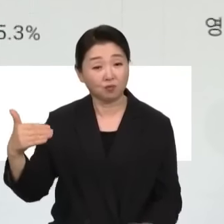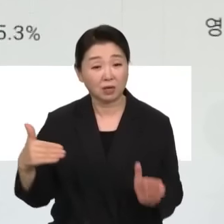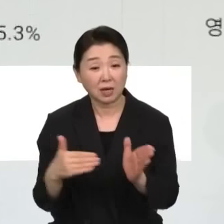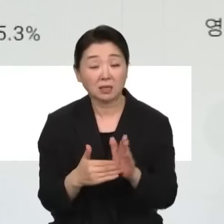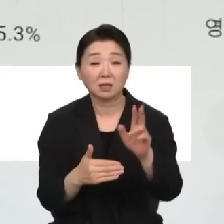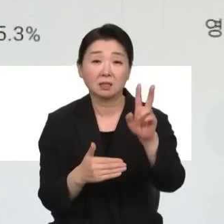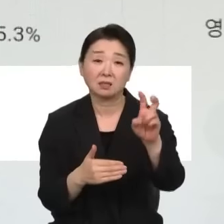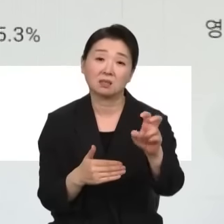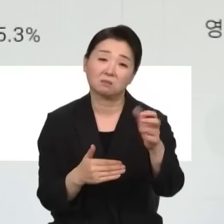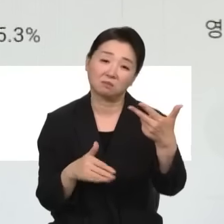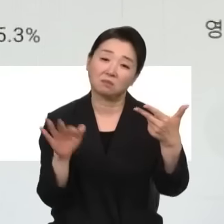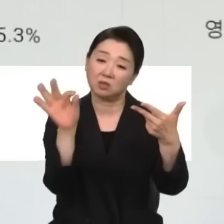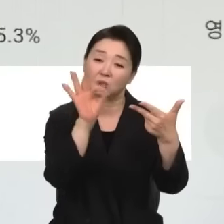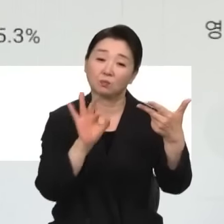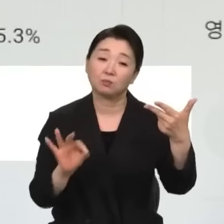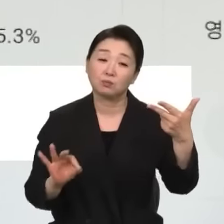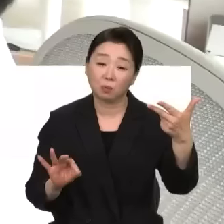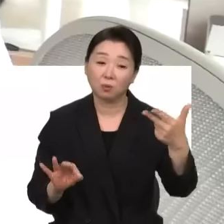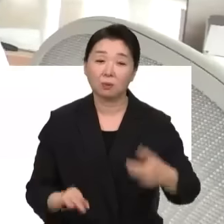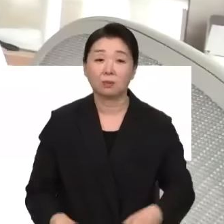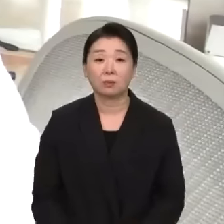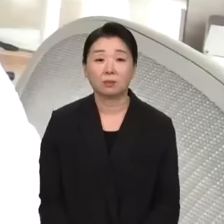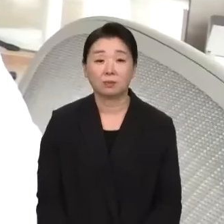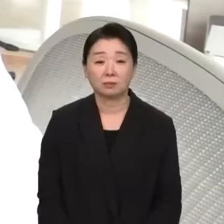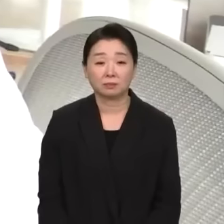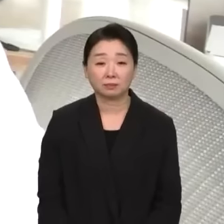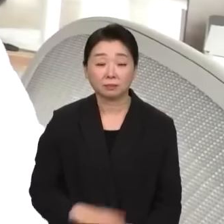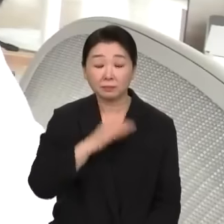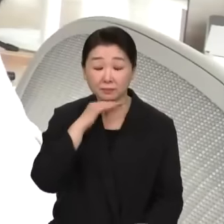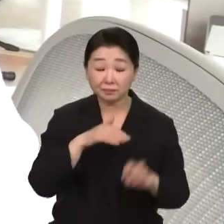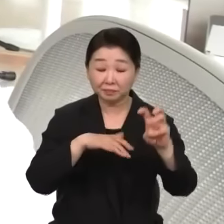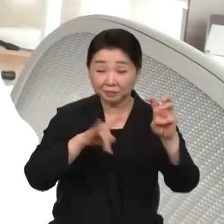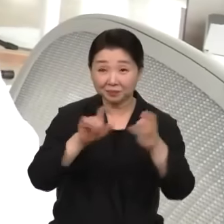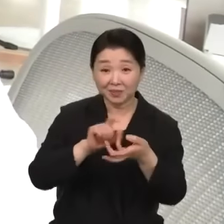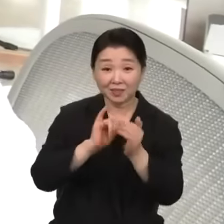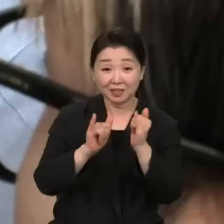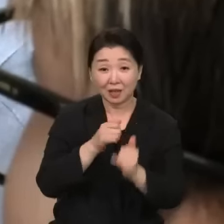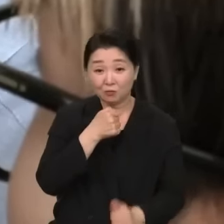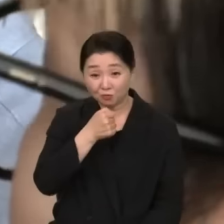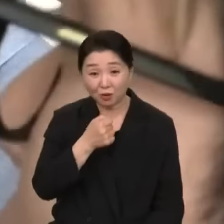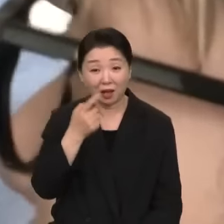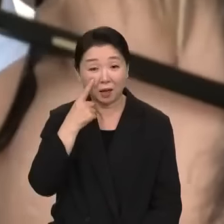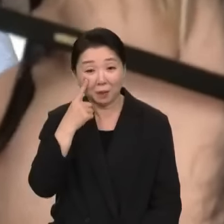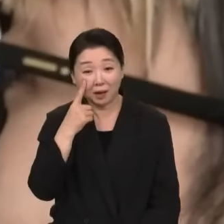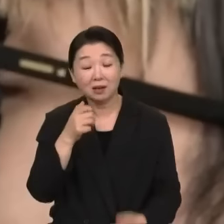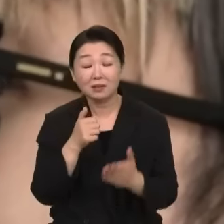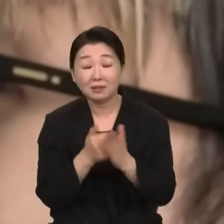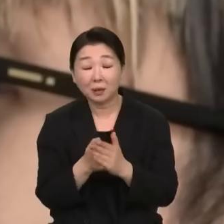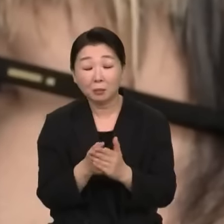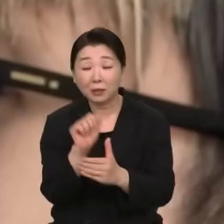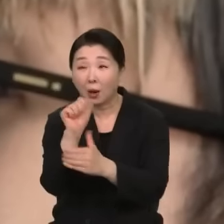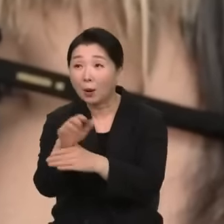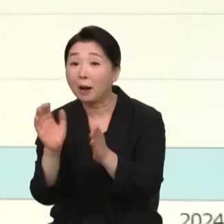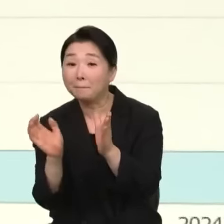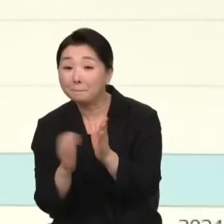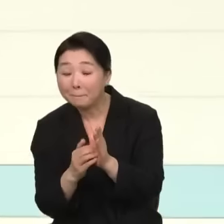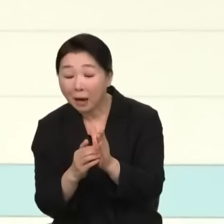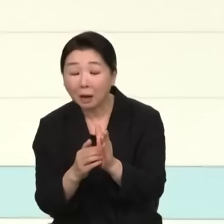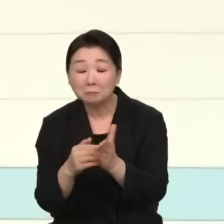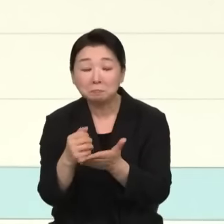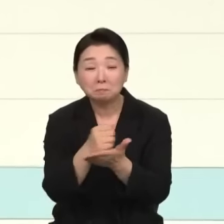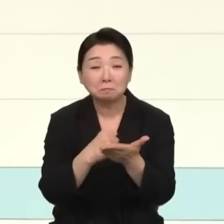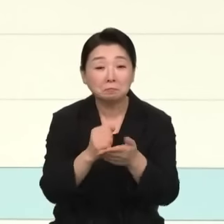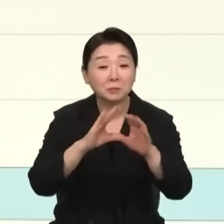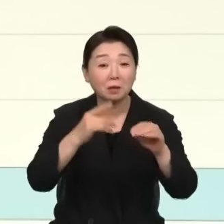한 77%가 크고요. 30대인 기자도 취재하는 김에 팀장의 허락을 받아 사주풀이를